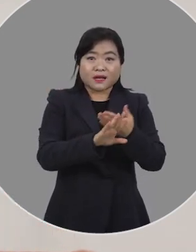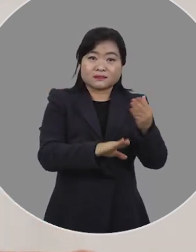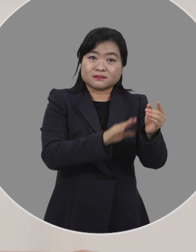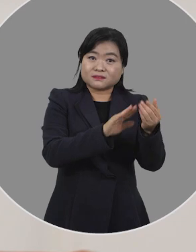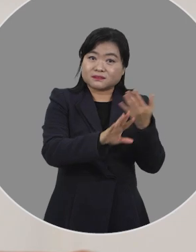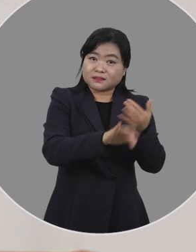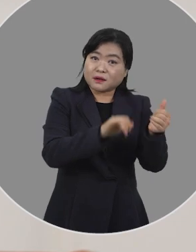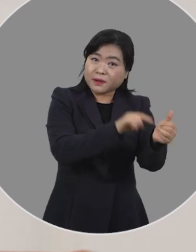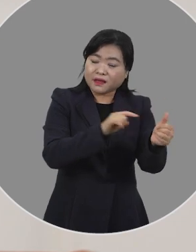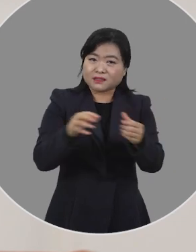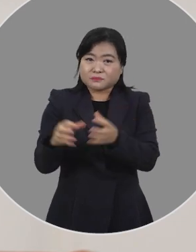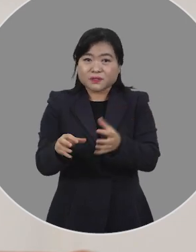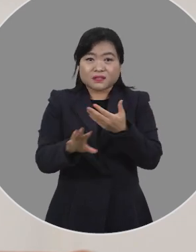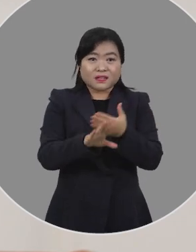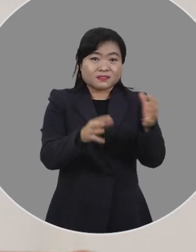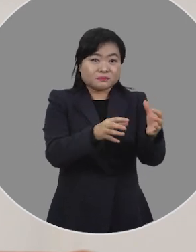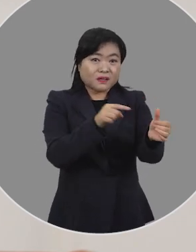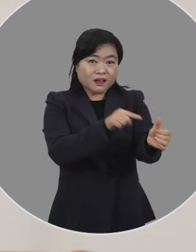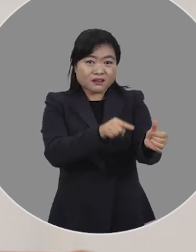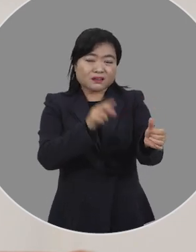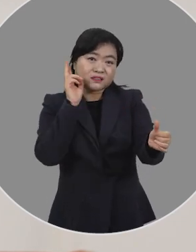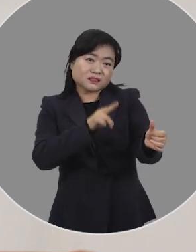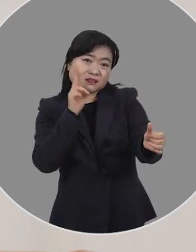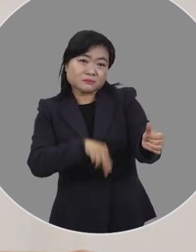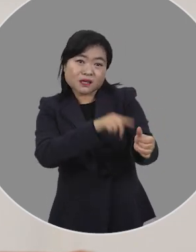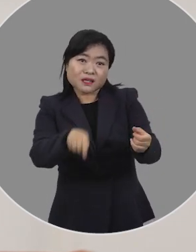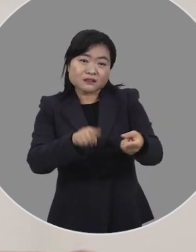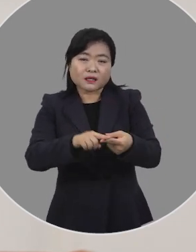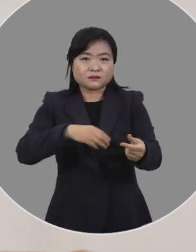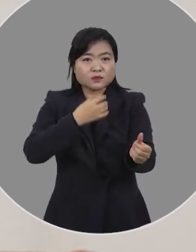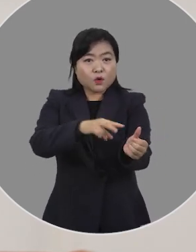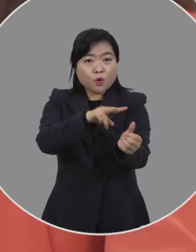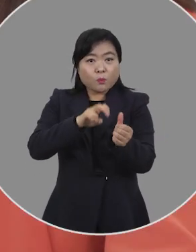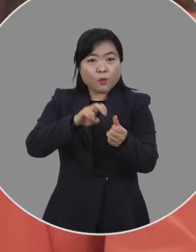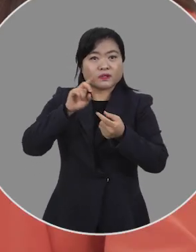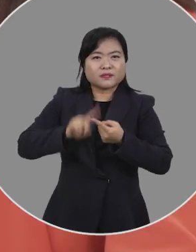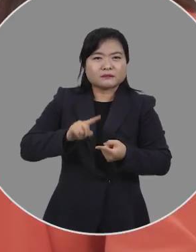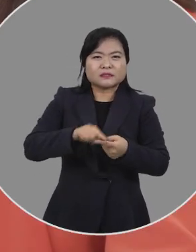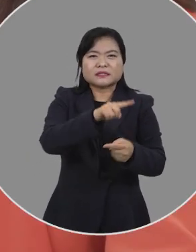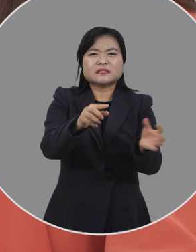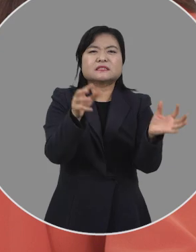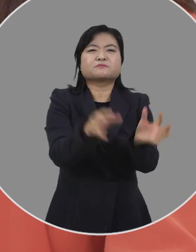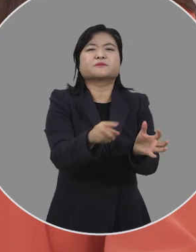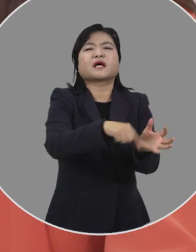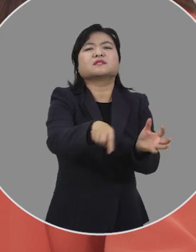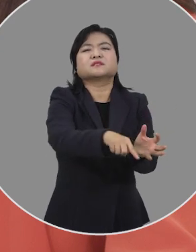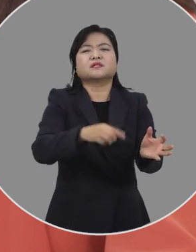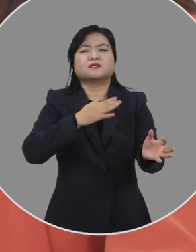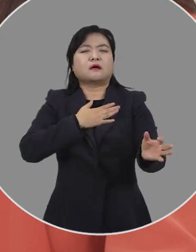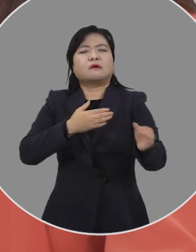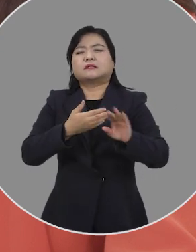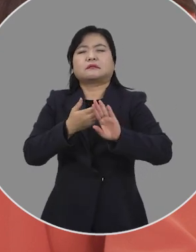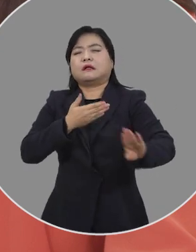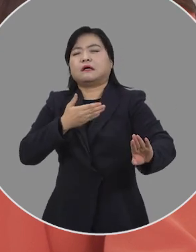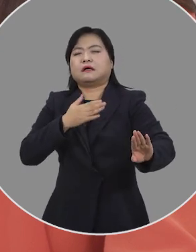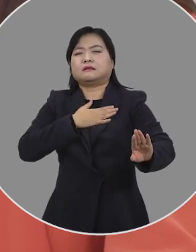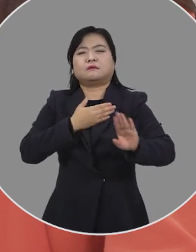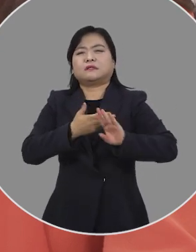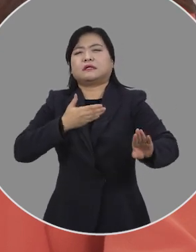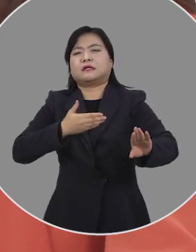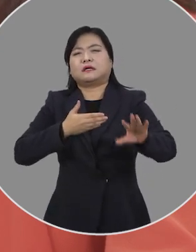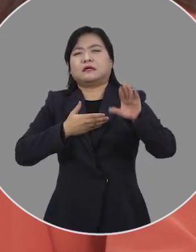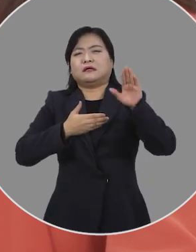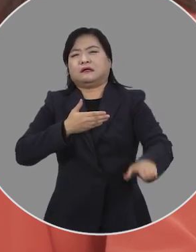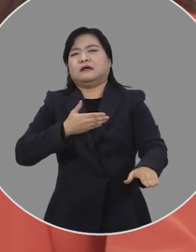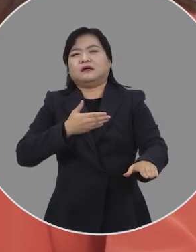집단에게 이렇게까지 할 수 있을까라고 문제 삼는 이 혐오의 경우에는 이 집단은 우리와는 다른